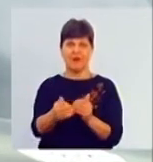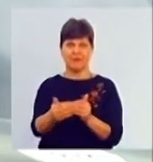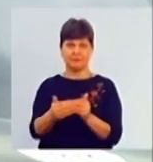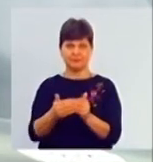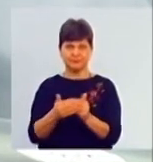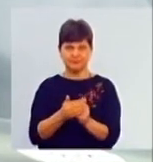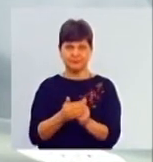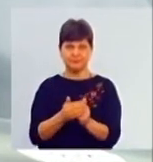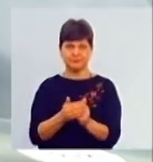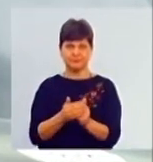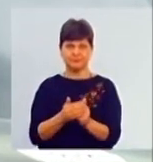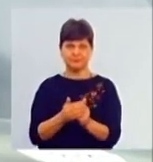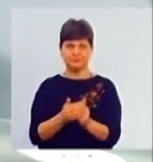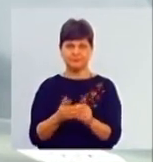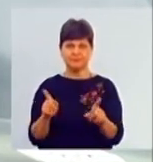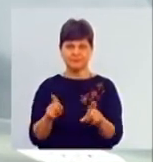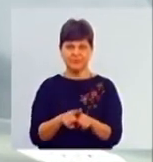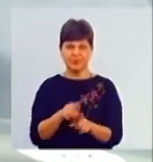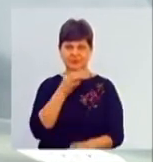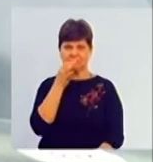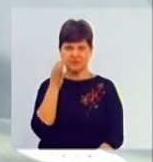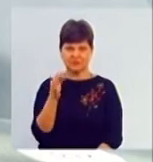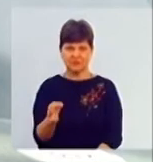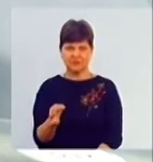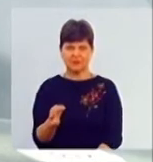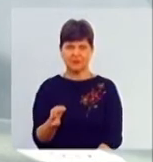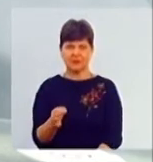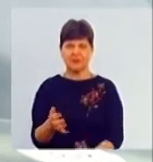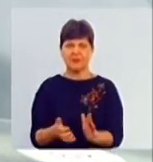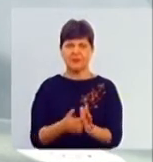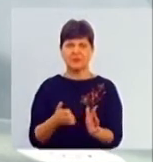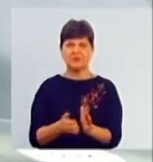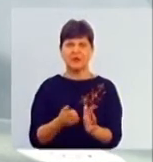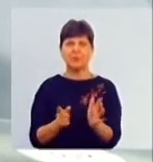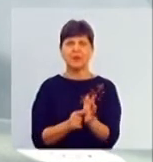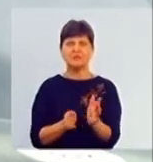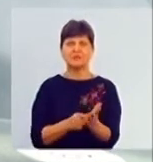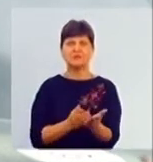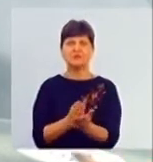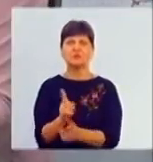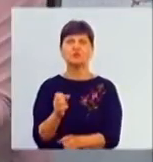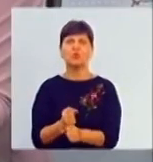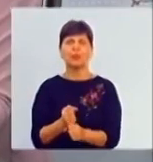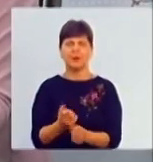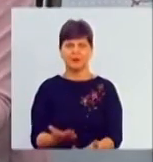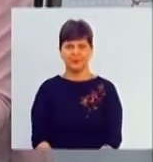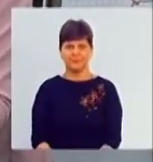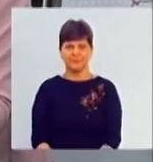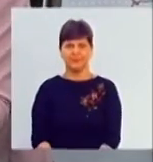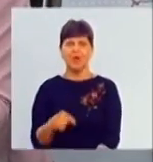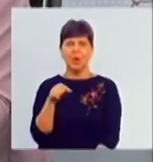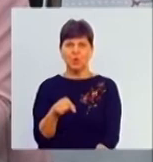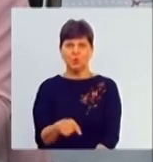слово таке є, от дедлайну, так би мовити, не вистачає пенсійного стажу, що робити? Ну, тут